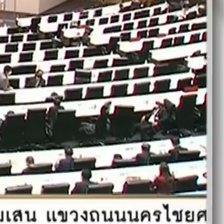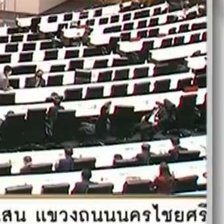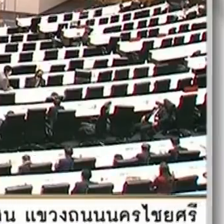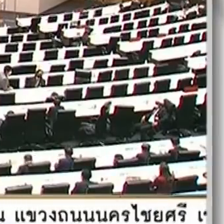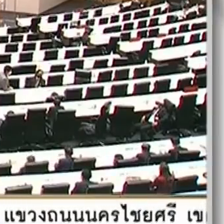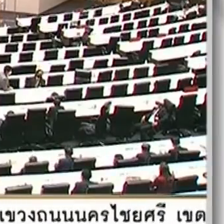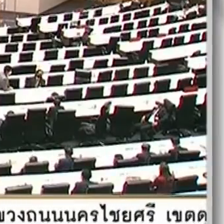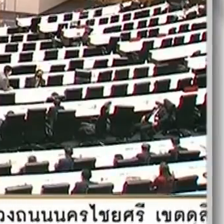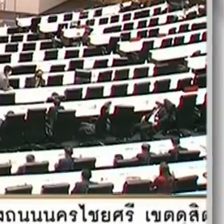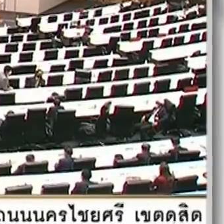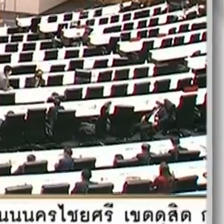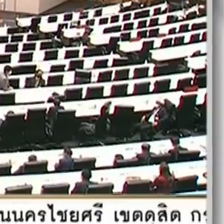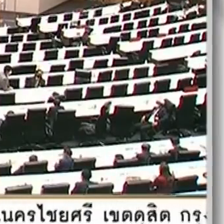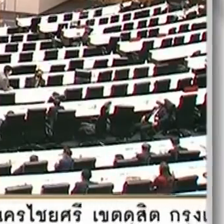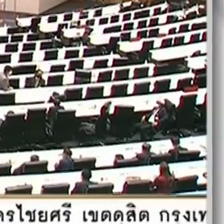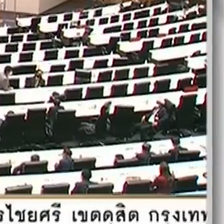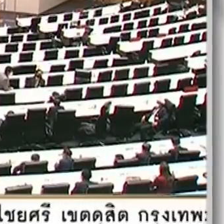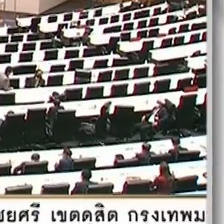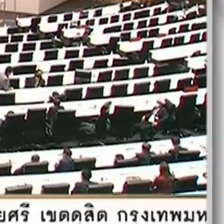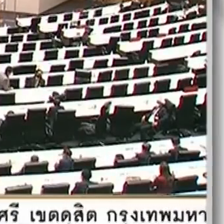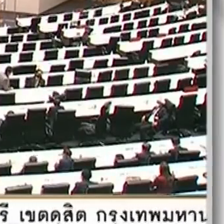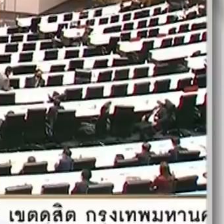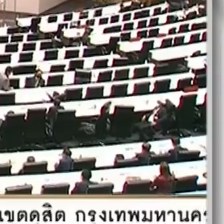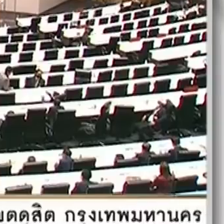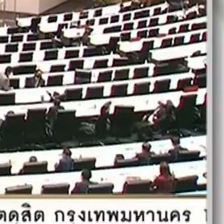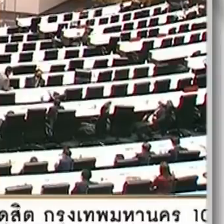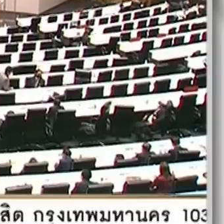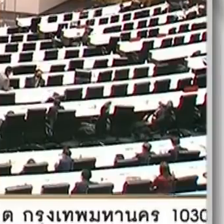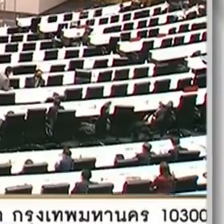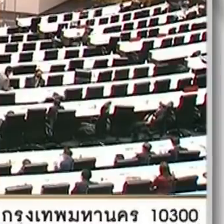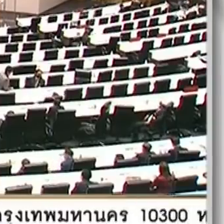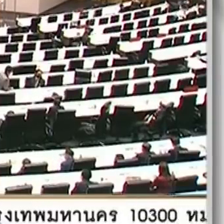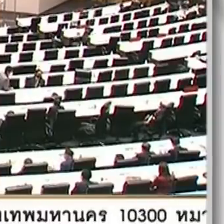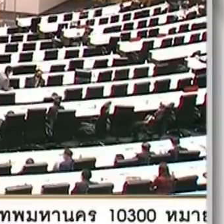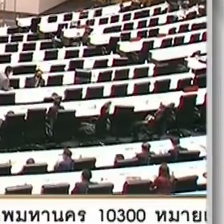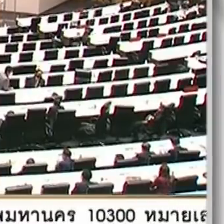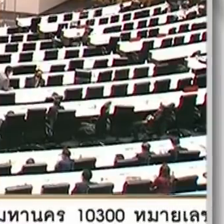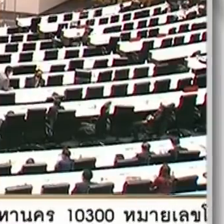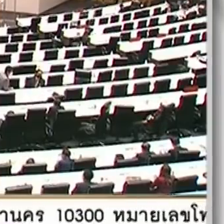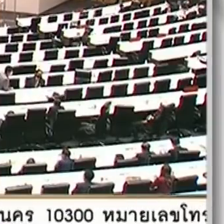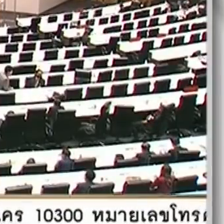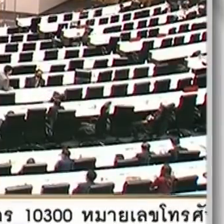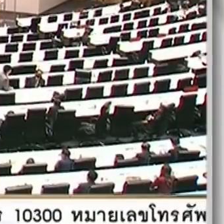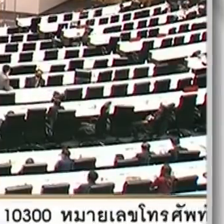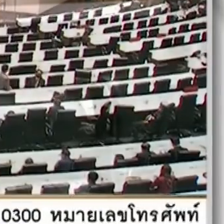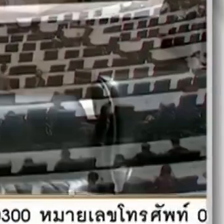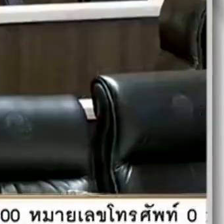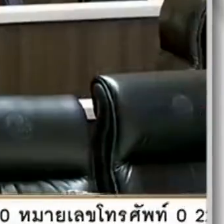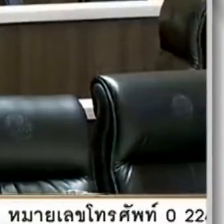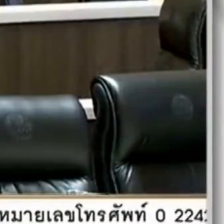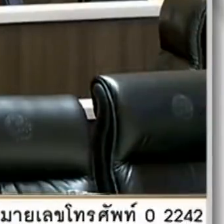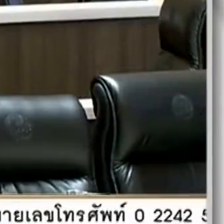ลยไม่เหมือนในอดีตในอดีตเนี่ยหัวหน้าพรรคการเมืองก็จะคุมดังนั้นก็ทำให้การความร่วมมือในการจัดองค์ประชุมนี่ก็